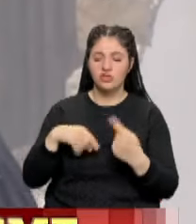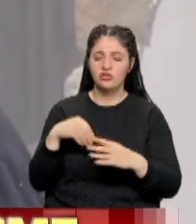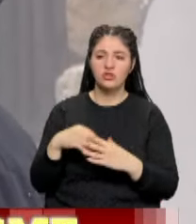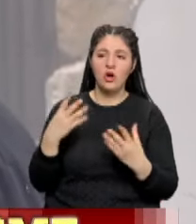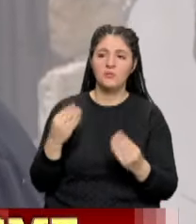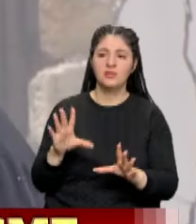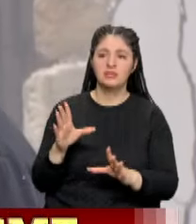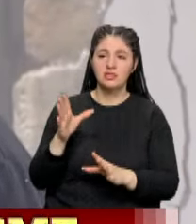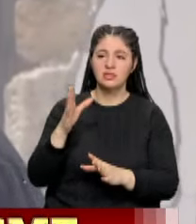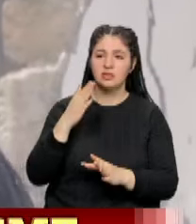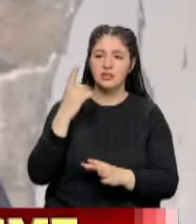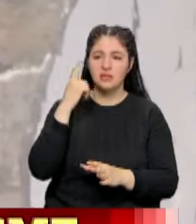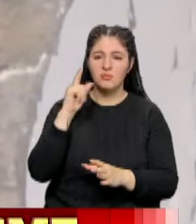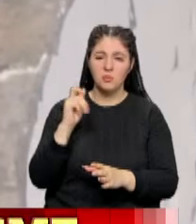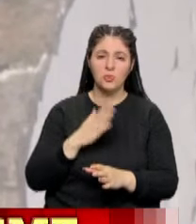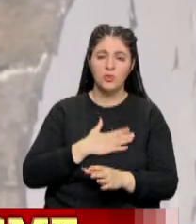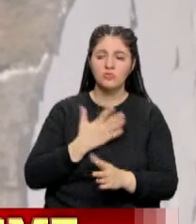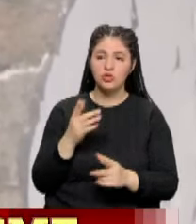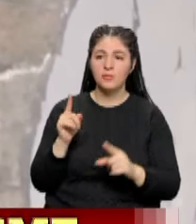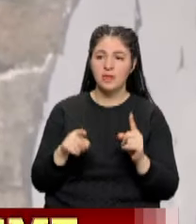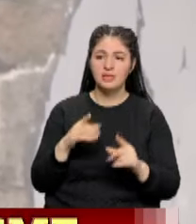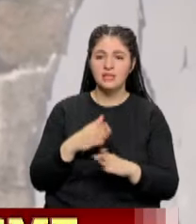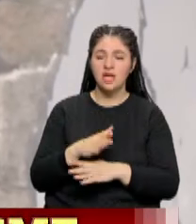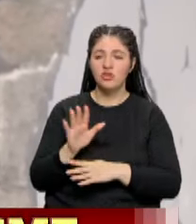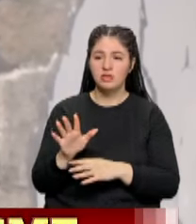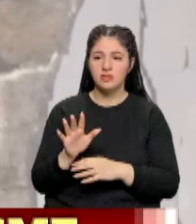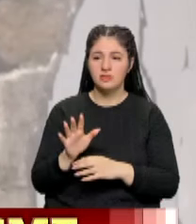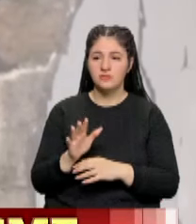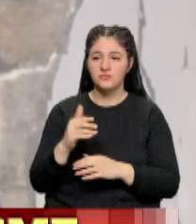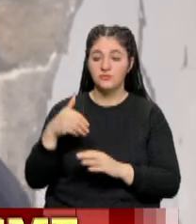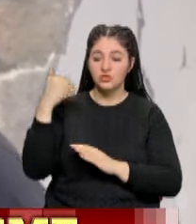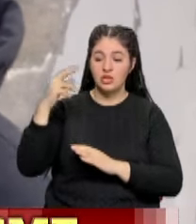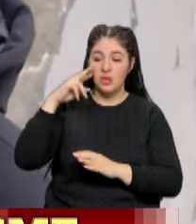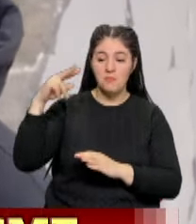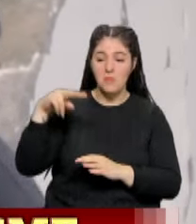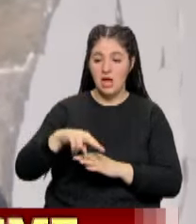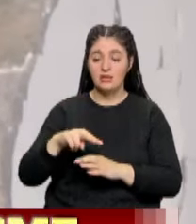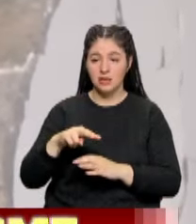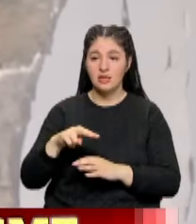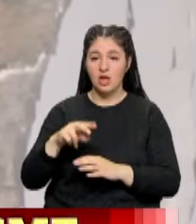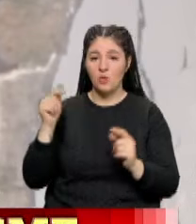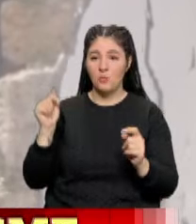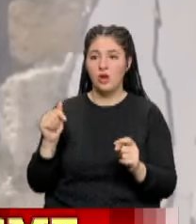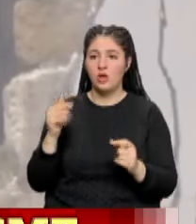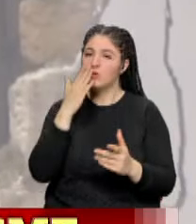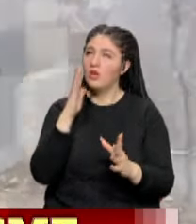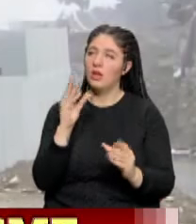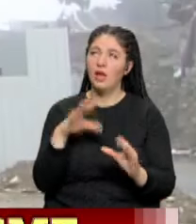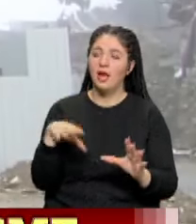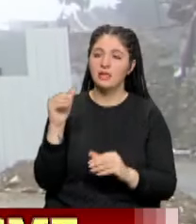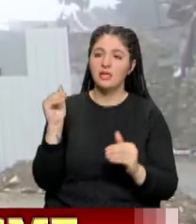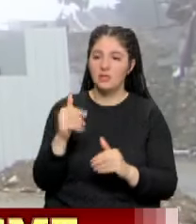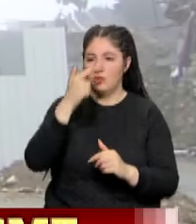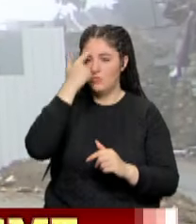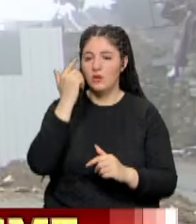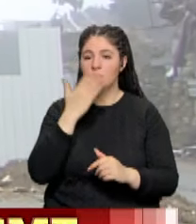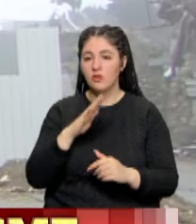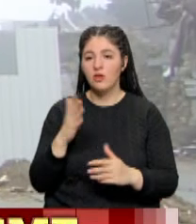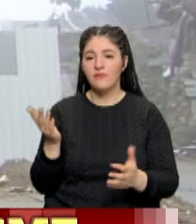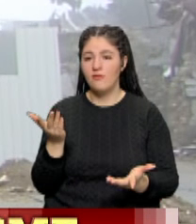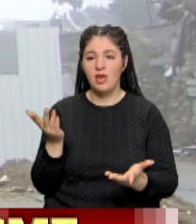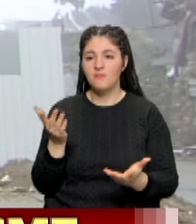içerisinde olmadığınızı tahmin ediyorum. Çünkü bazen gerçekten dışarıdan bakıldığında buraya doğal olarak herkesin gelme imkanı yok